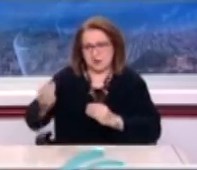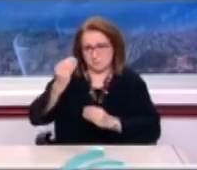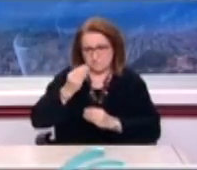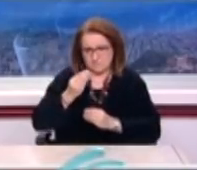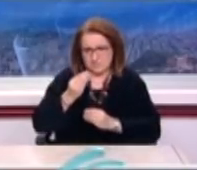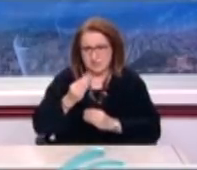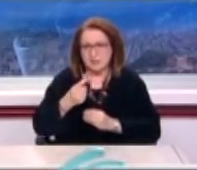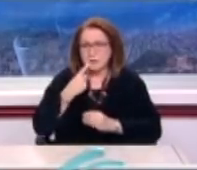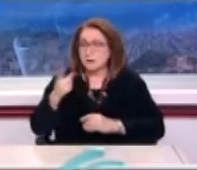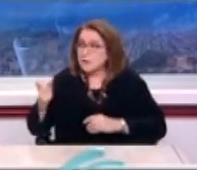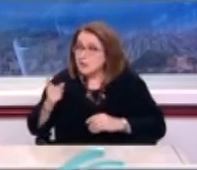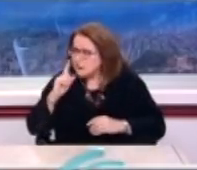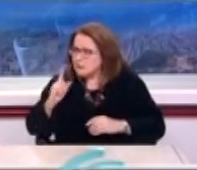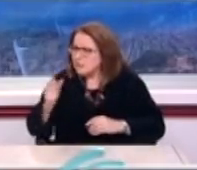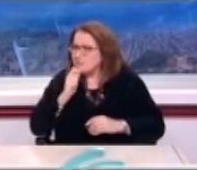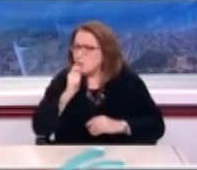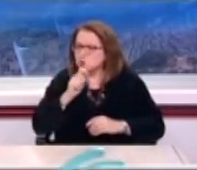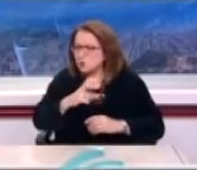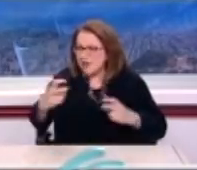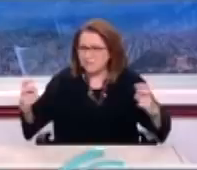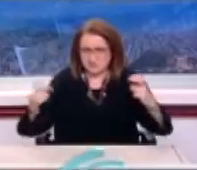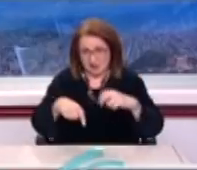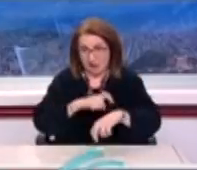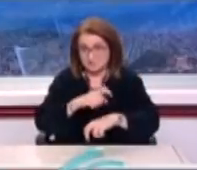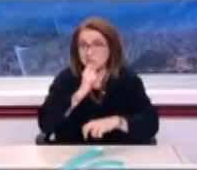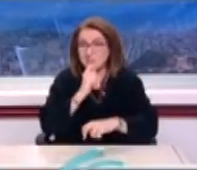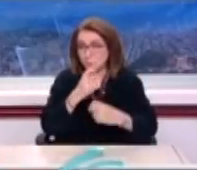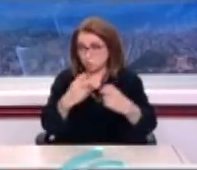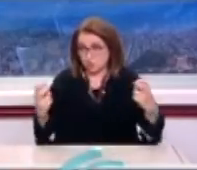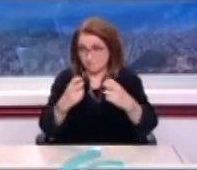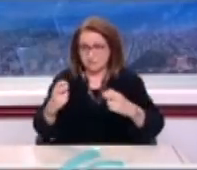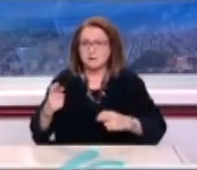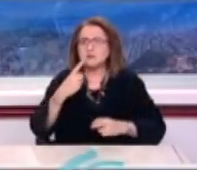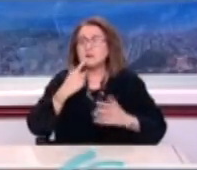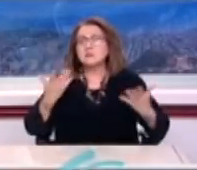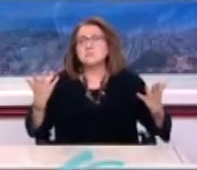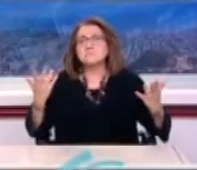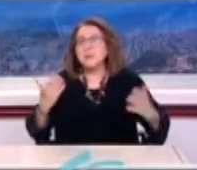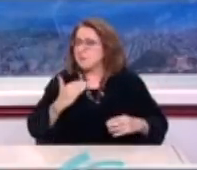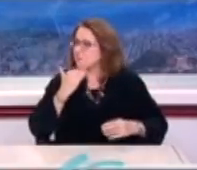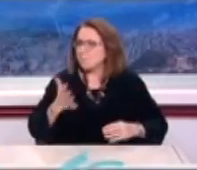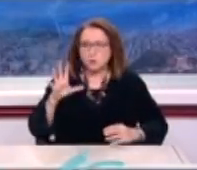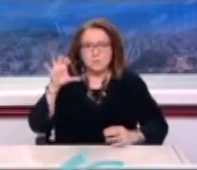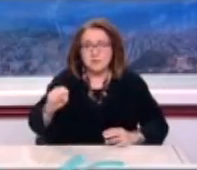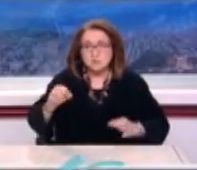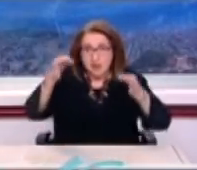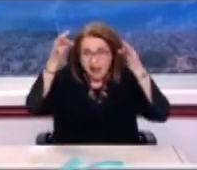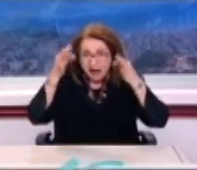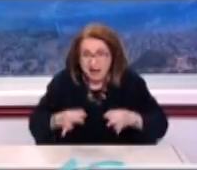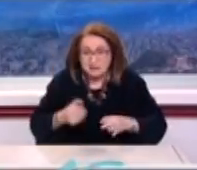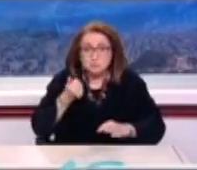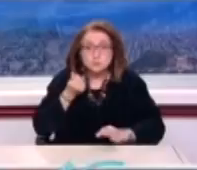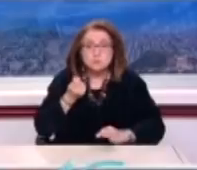Από τα 96.000 κρούσματα. Η δυνατότητα καταγραφής εξαρτάται από τη δυνατότητα ανίχνευσης κάθε χώρας. Και